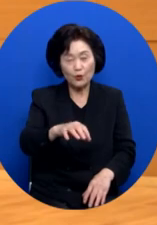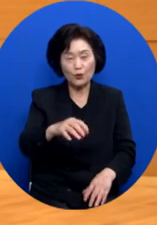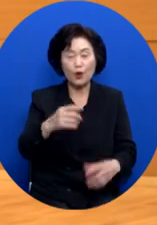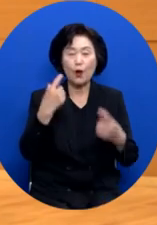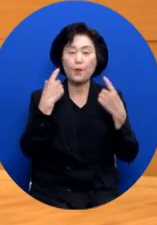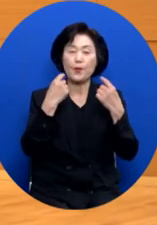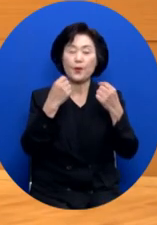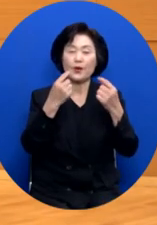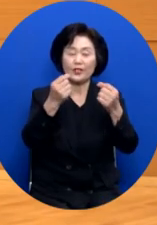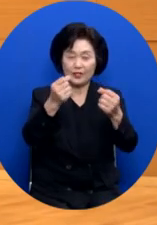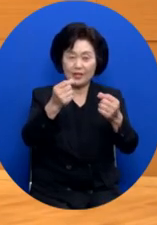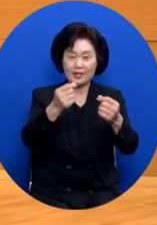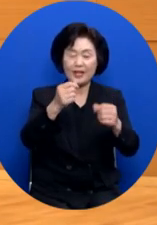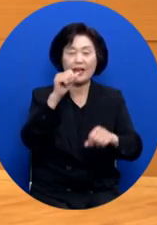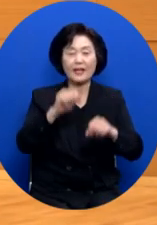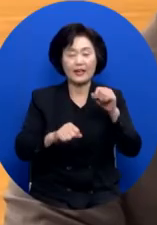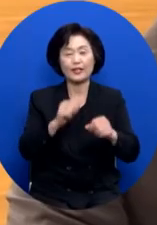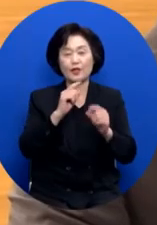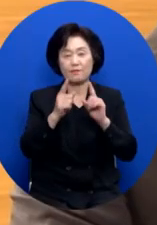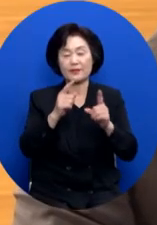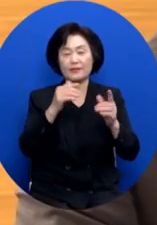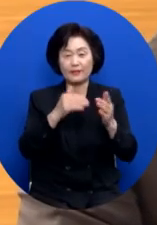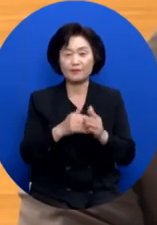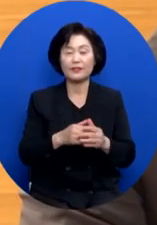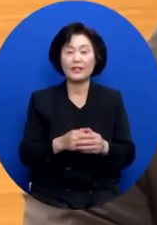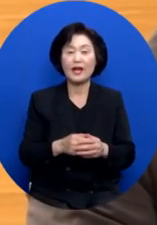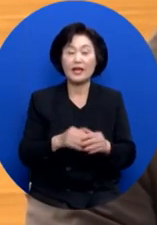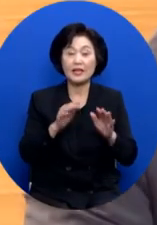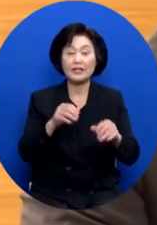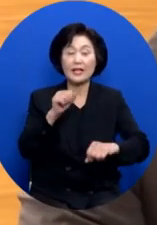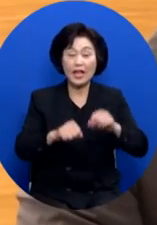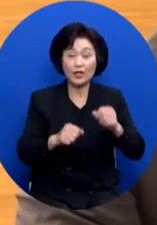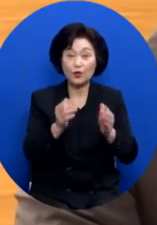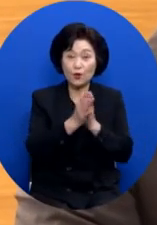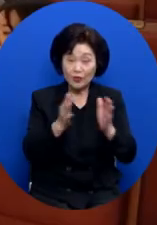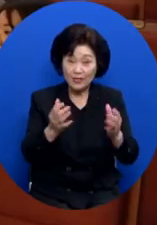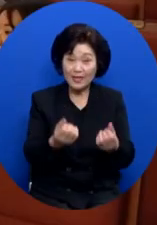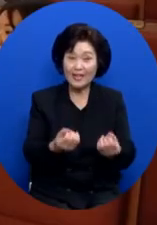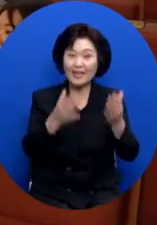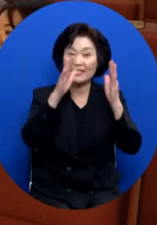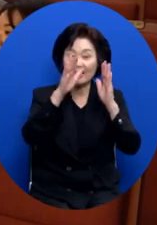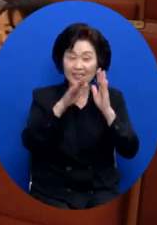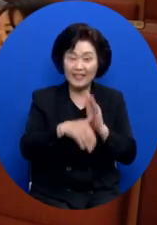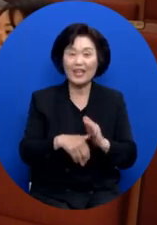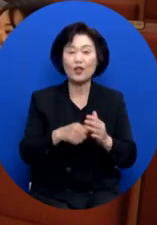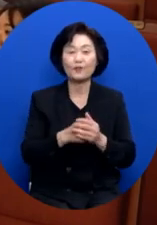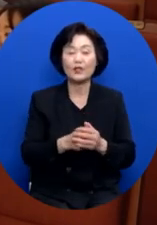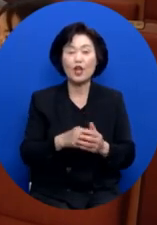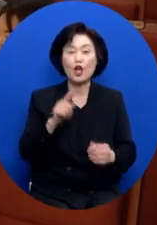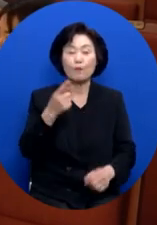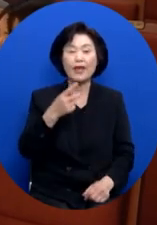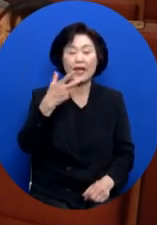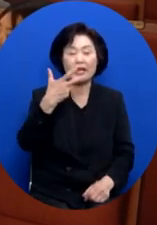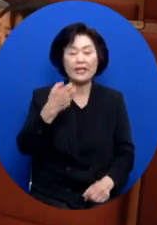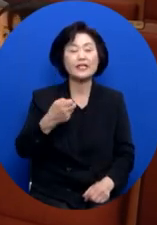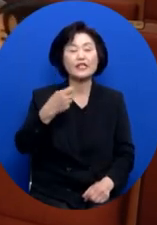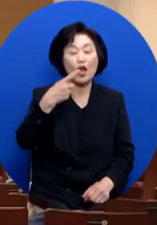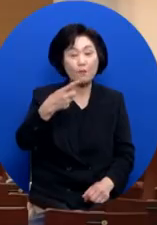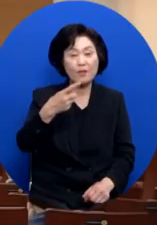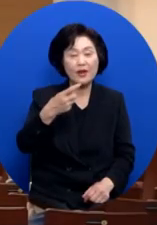있게 추진하겠다고 전했습니다. 이날 출범식에서는 서울통일교육위원으로 171명이